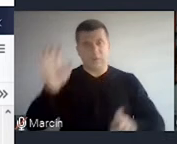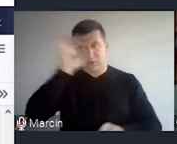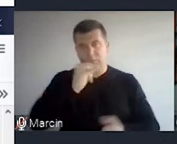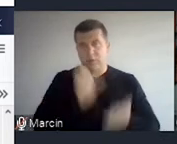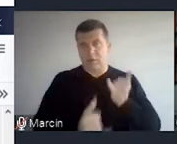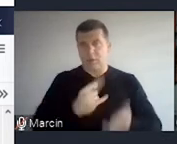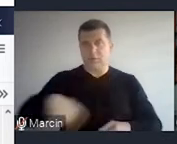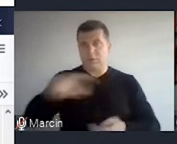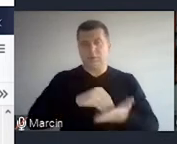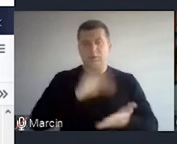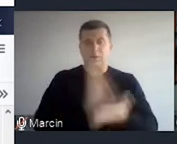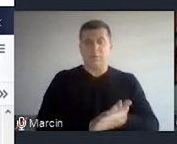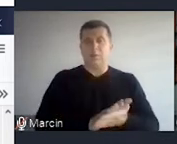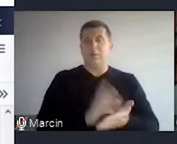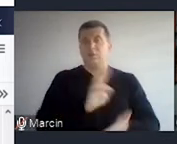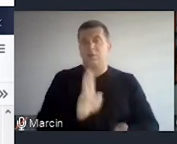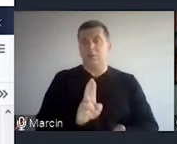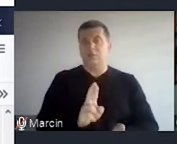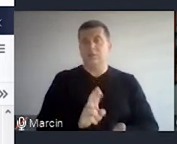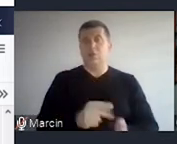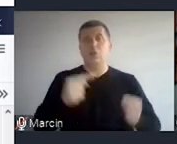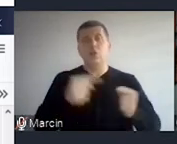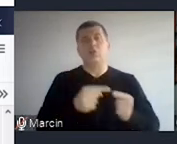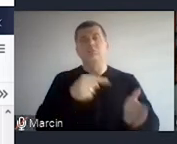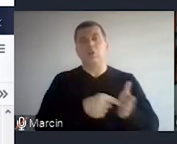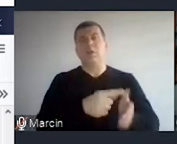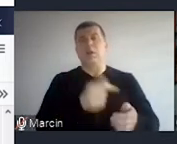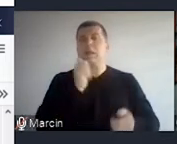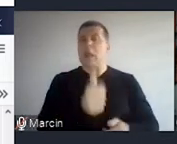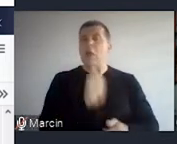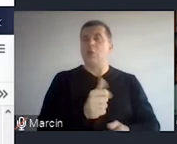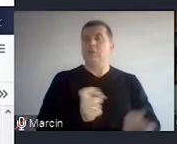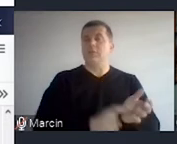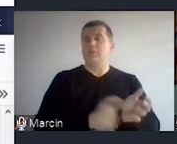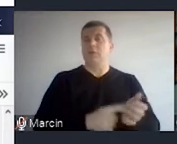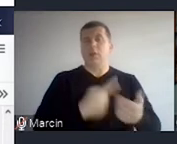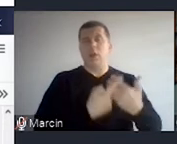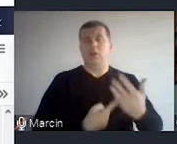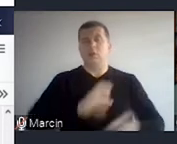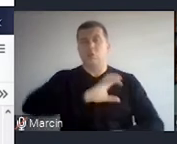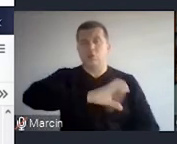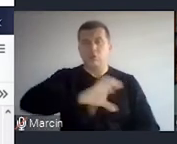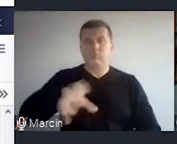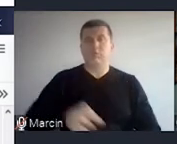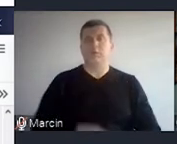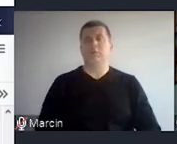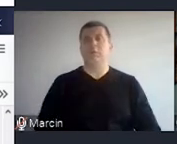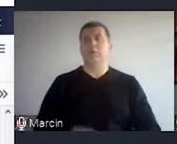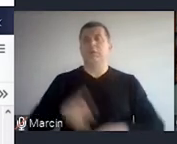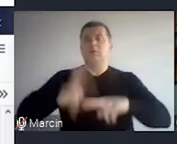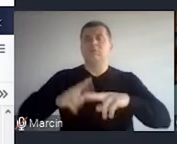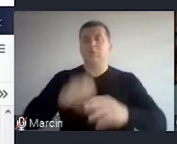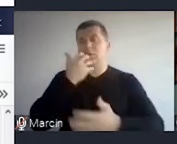jeżeli Państwo zapisali pewne rzeczy dotyczące jakościowych wymagań, liczebności grupy,